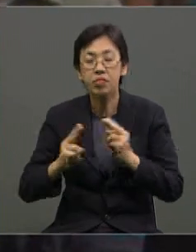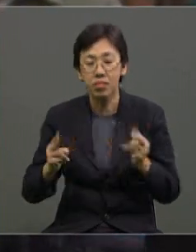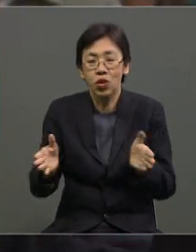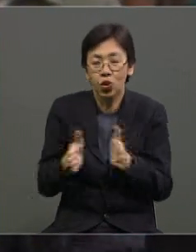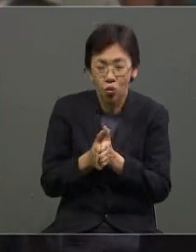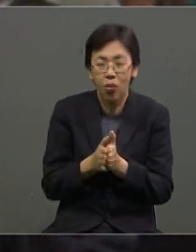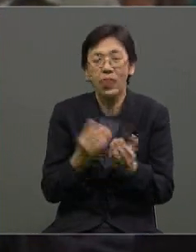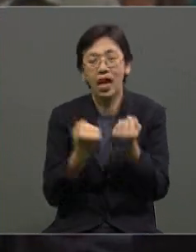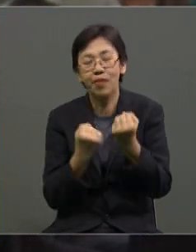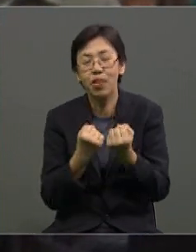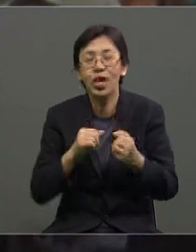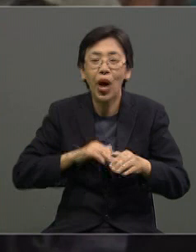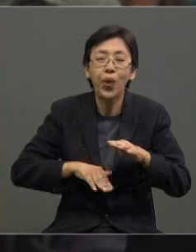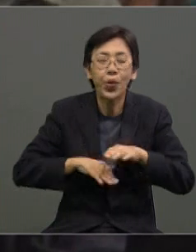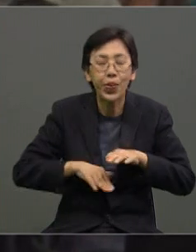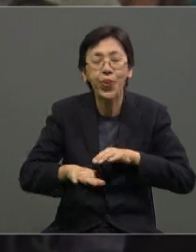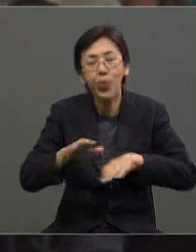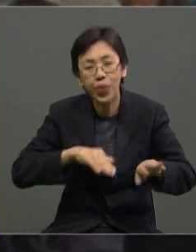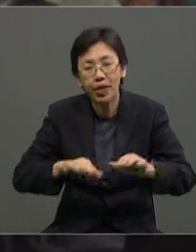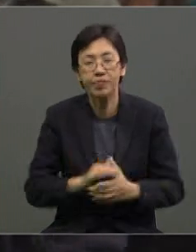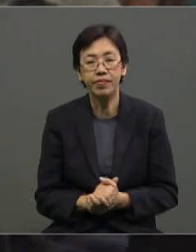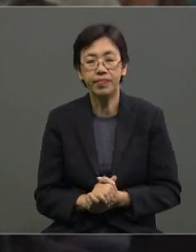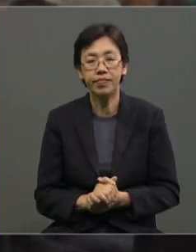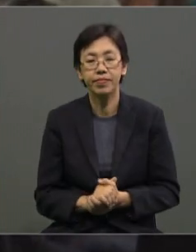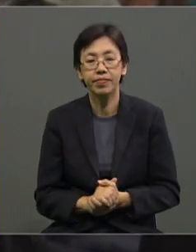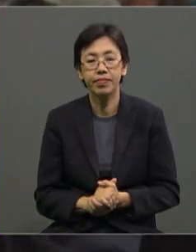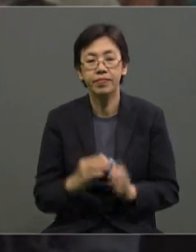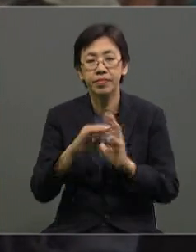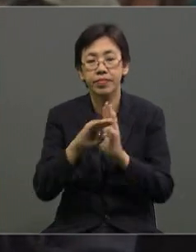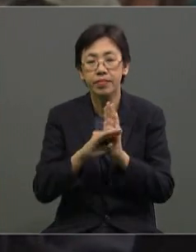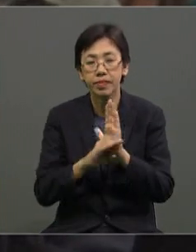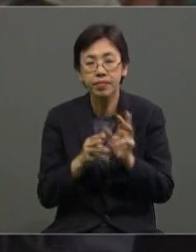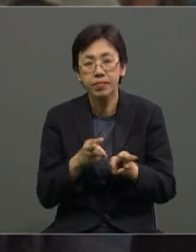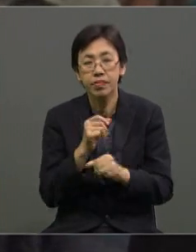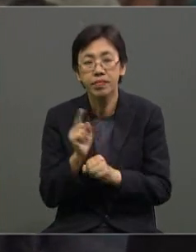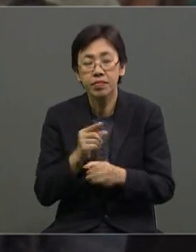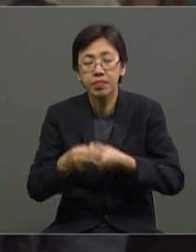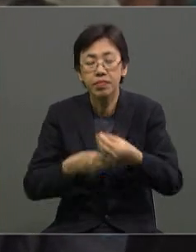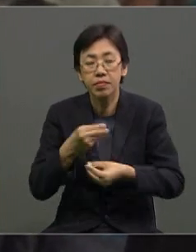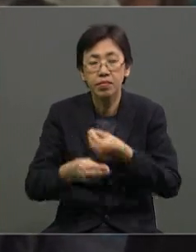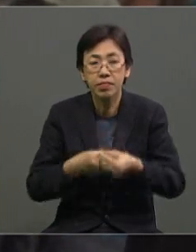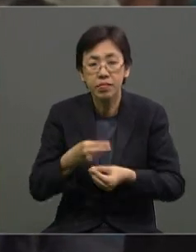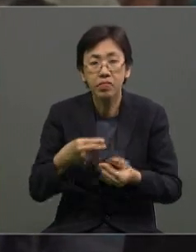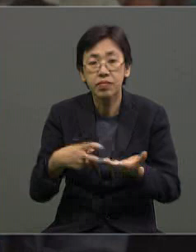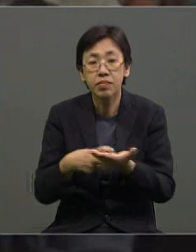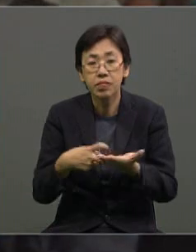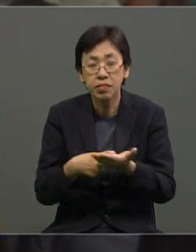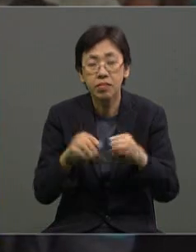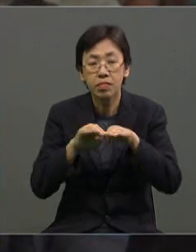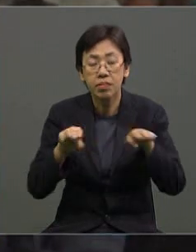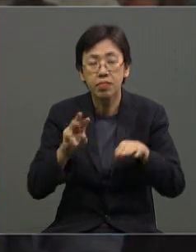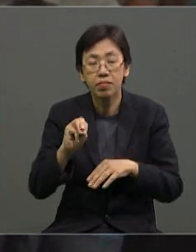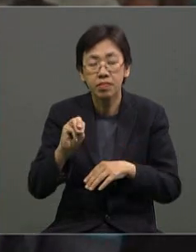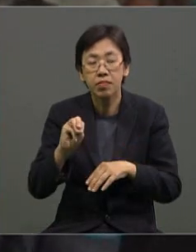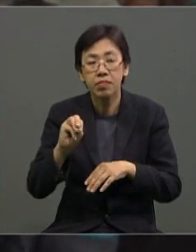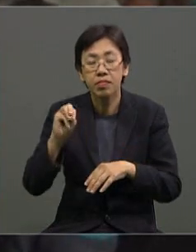ราการหลักปฏิบัติหลักเกณฑ์ที่เราทำมาเนี่ยเราจะให้เขาขายในรถมาตรฐาน1พ